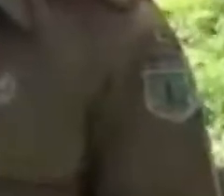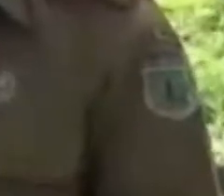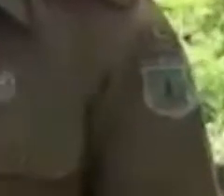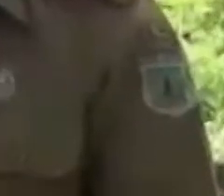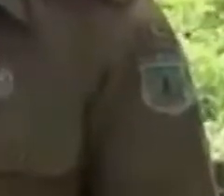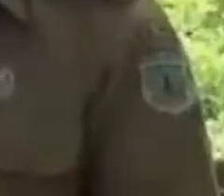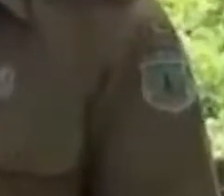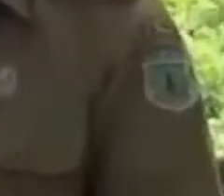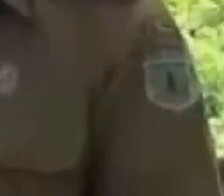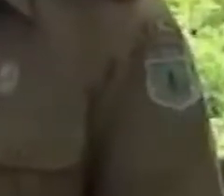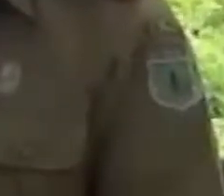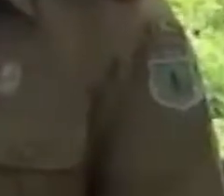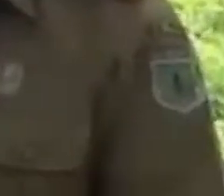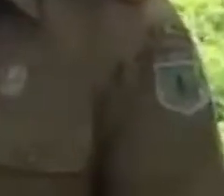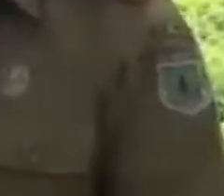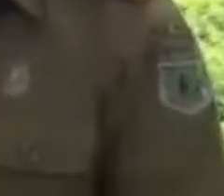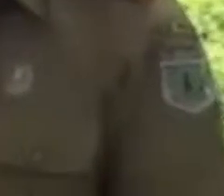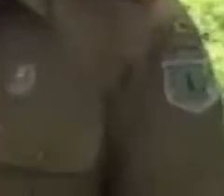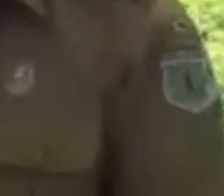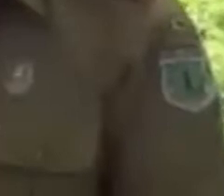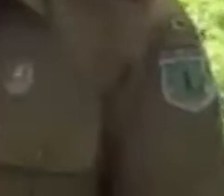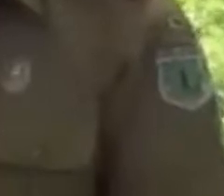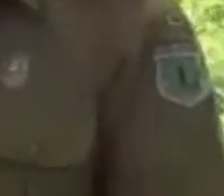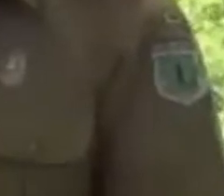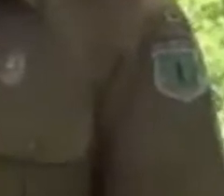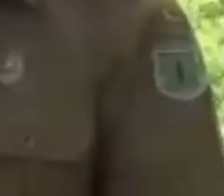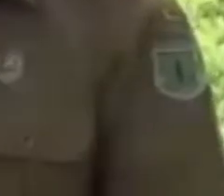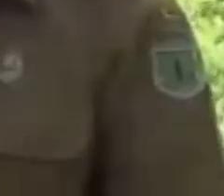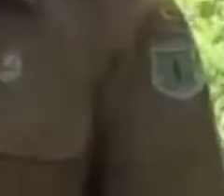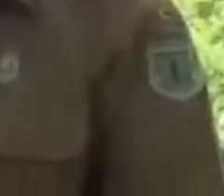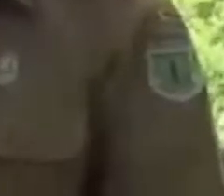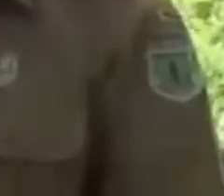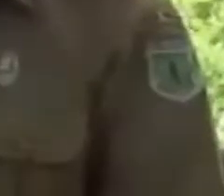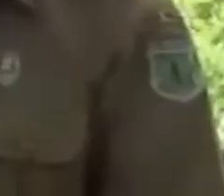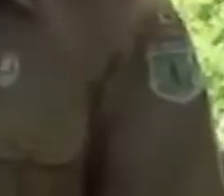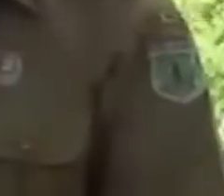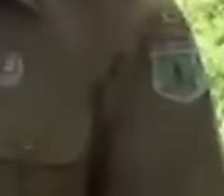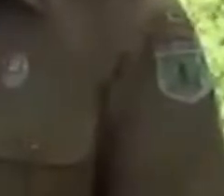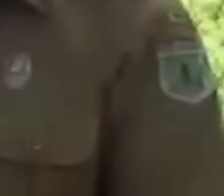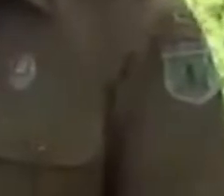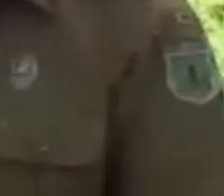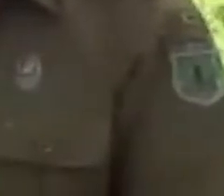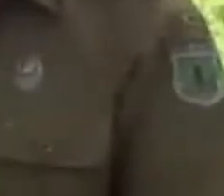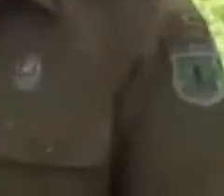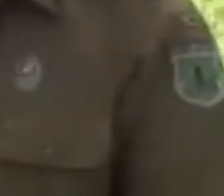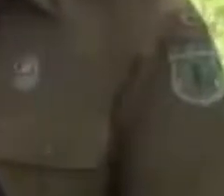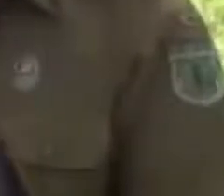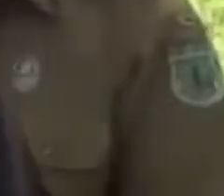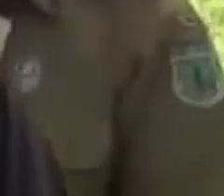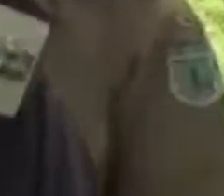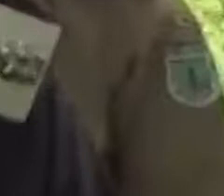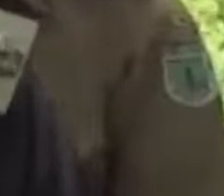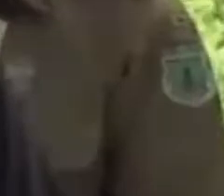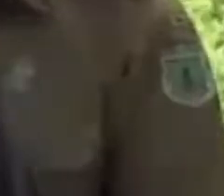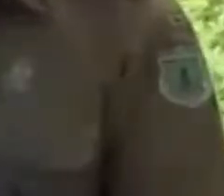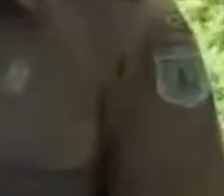cuma mendapatkan informasi dari media sosial, kami telusuri ke keluarga yang bersangkutan. Rata-rata